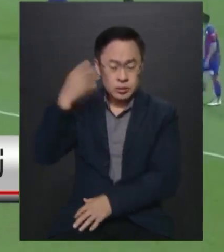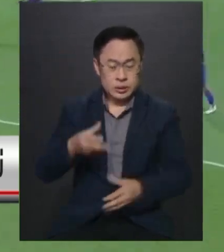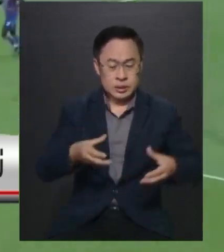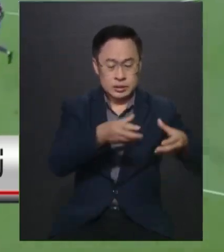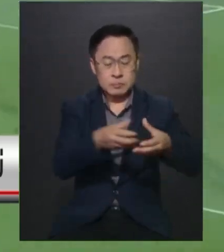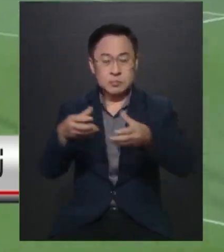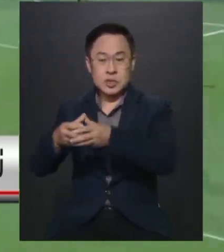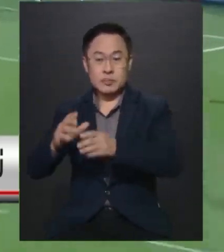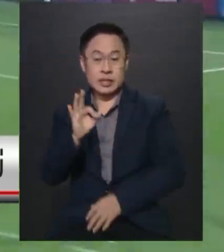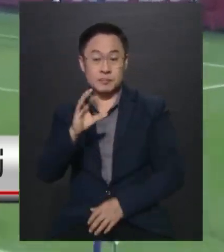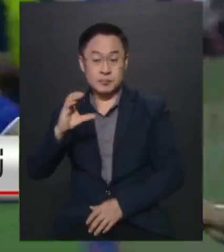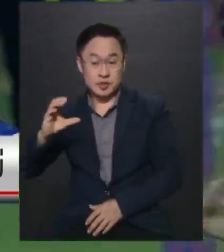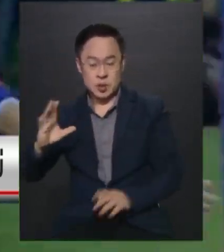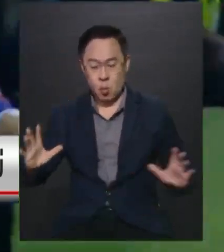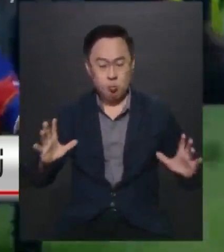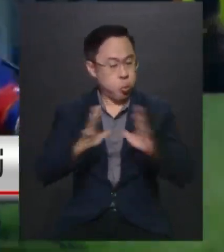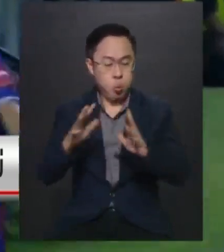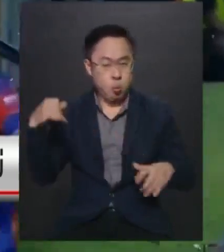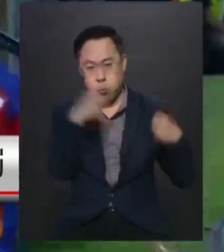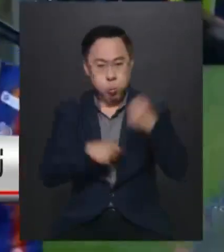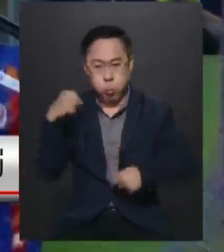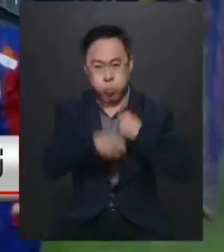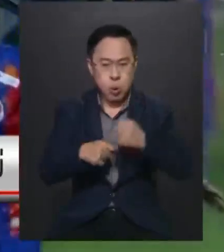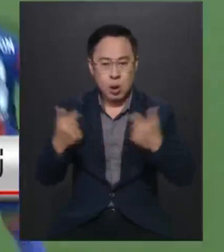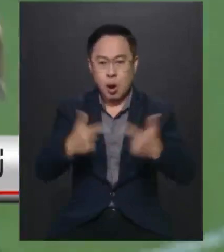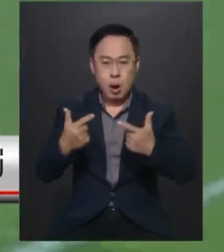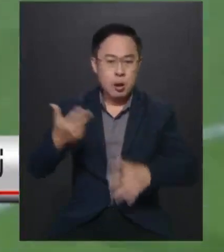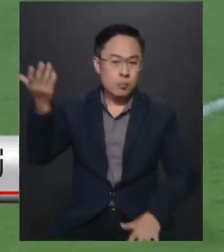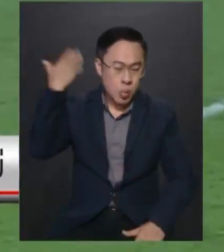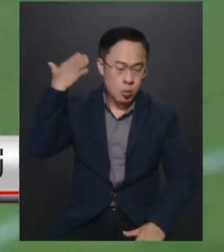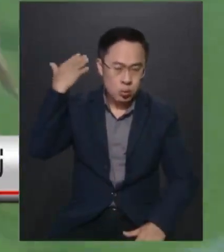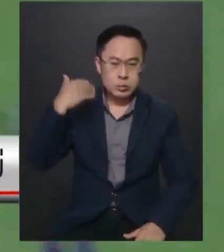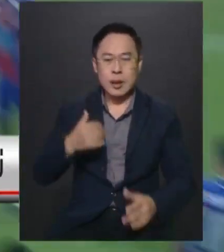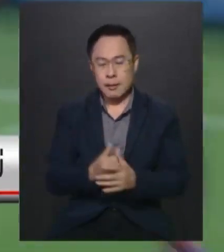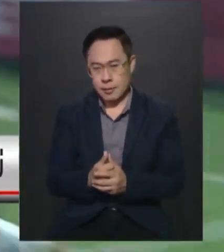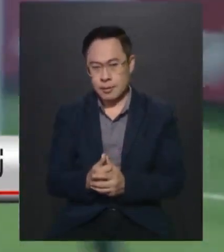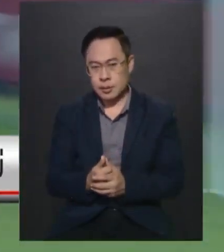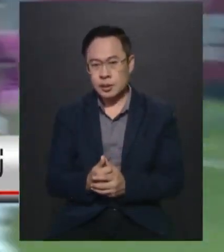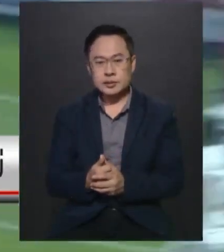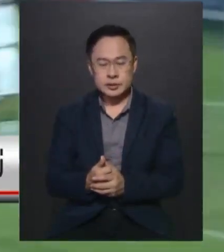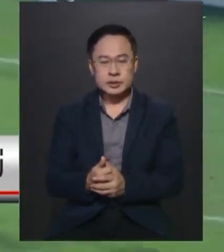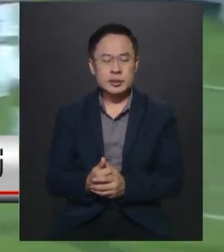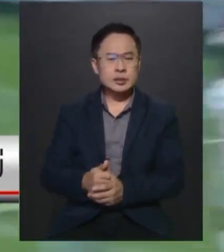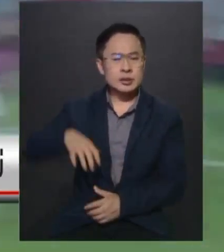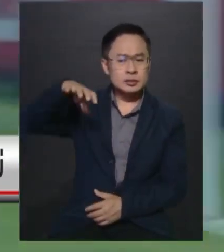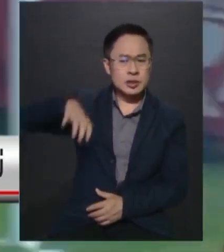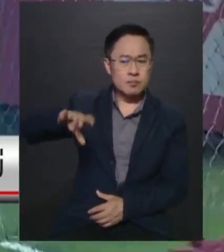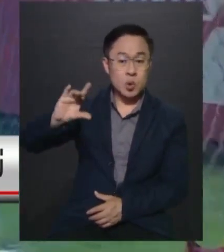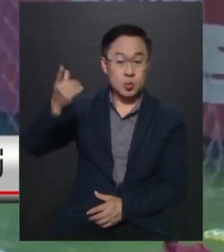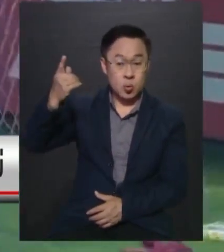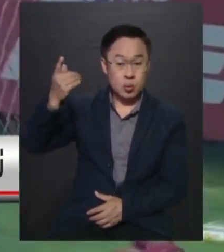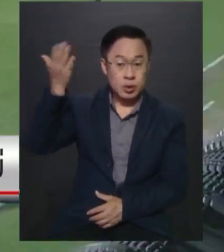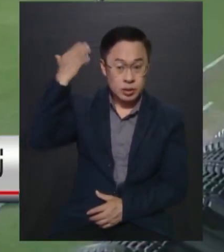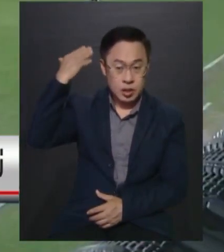นะคะเกิดขึ้นในช่วง7ปีที่แล้วตรงบริเวณทางด่วนเยื้องๆกับทางเข้าสนามทันเดอร์โดมสเตเดียมใน